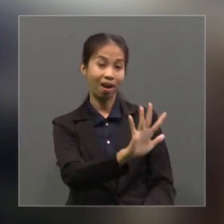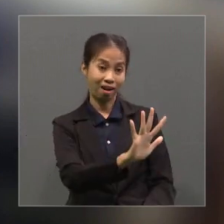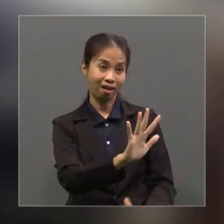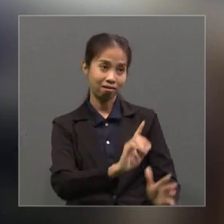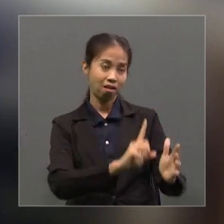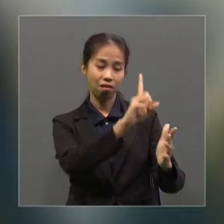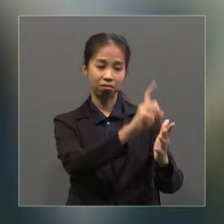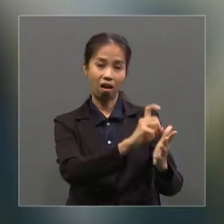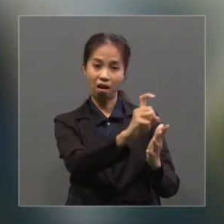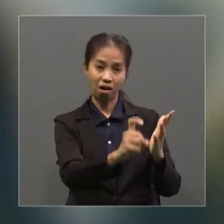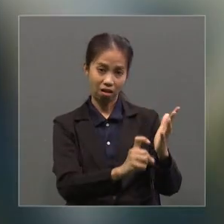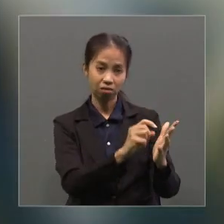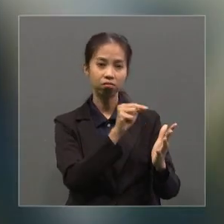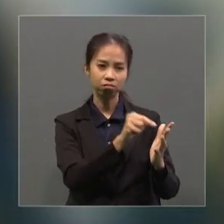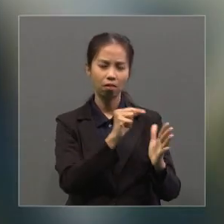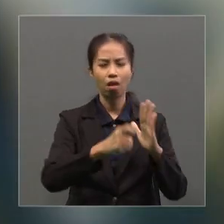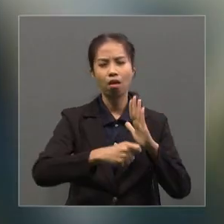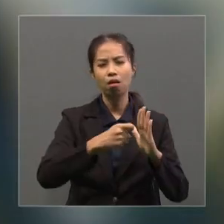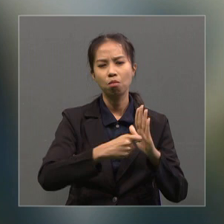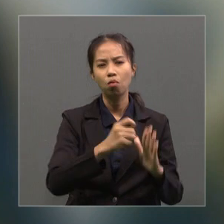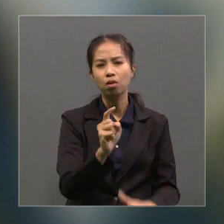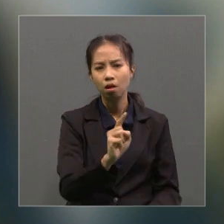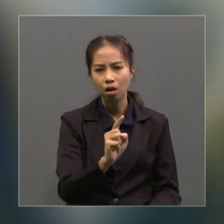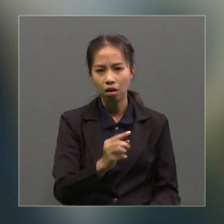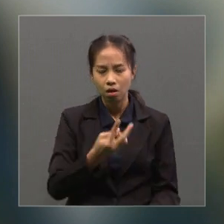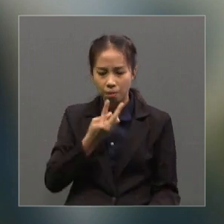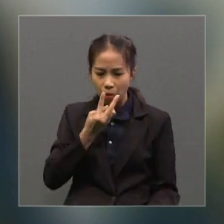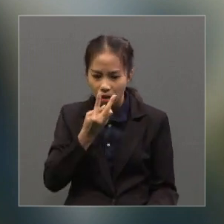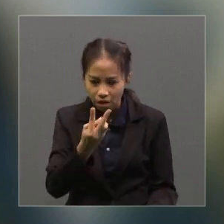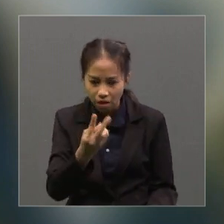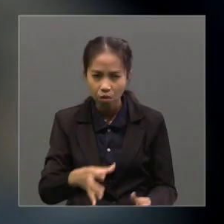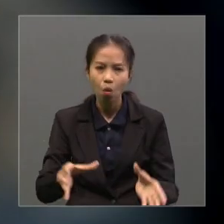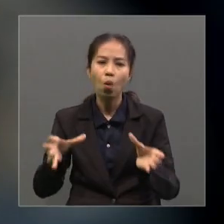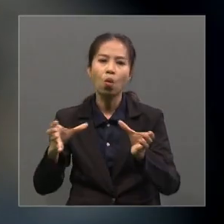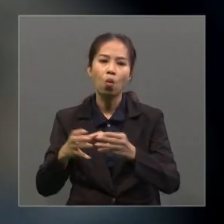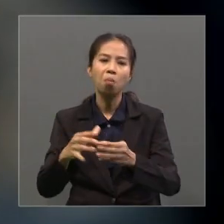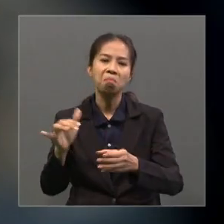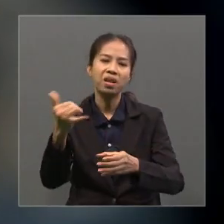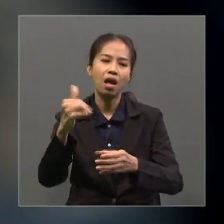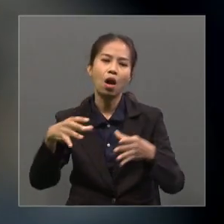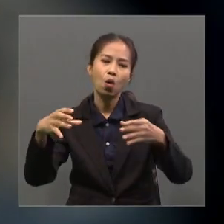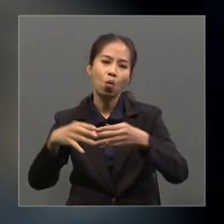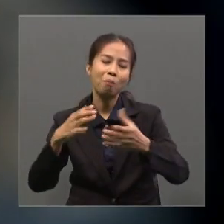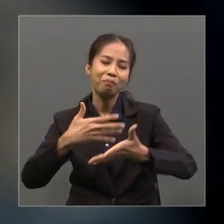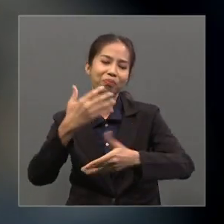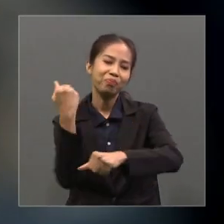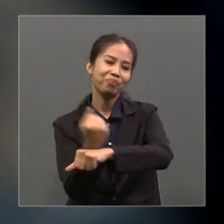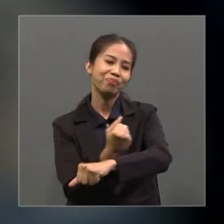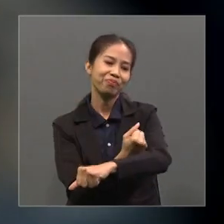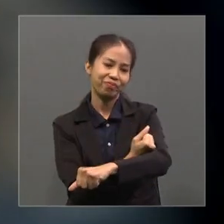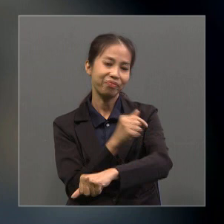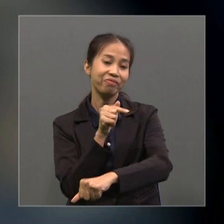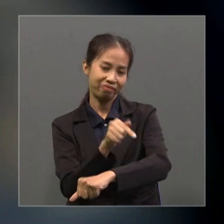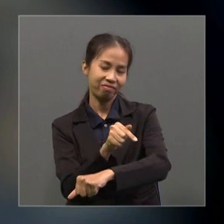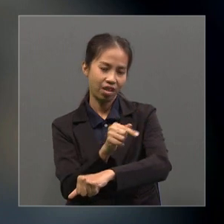ถูกฆ่าโหดในครั้งนี้อาจจะเป็นเพราะไปพบเห็นขบวนการค้ามนุษย์ขนแรงงานต่างด้าวผ่านผืนป่า